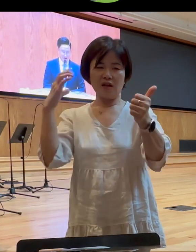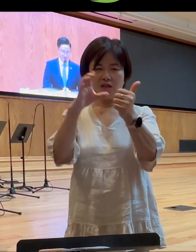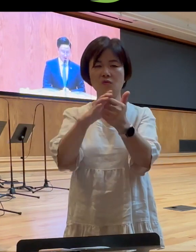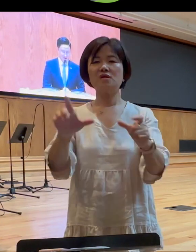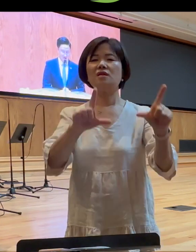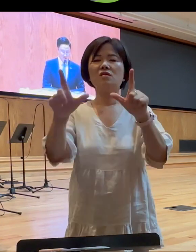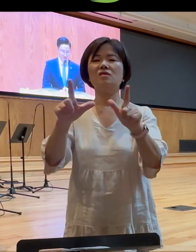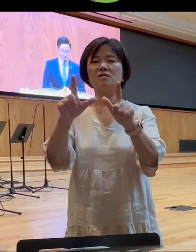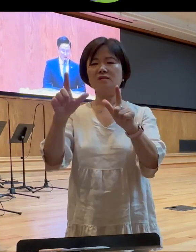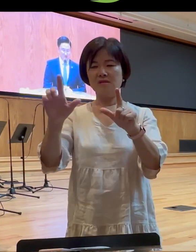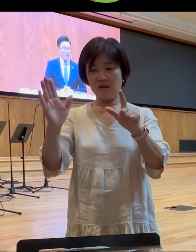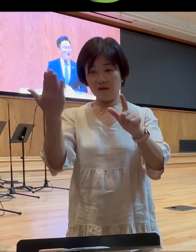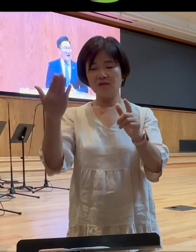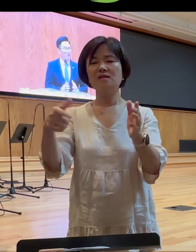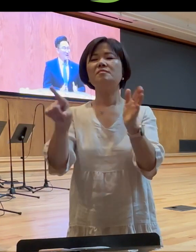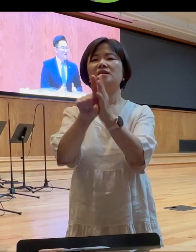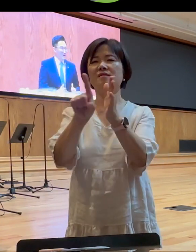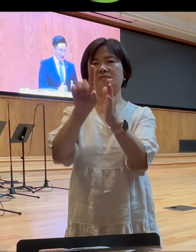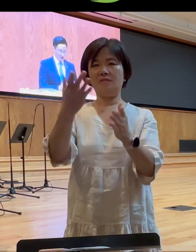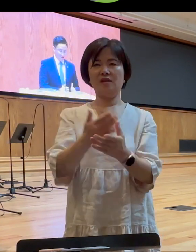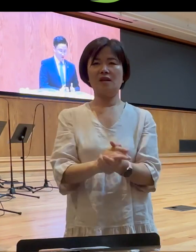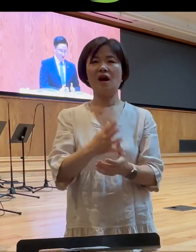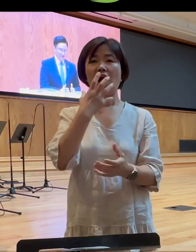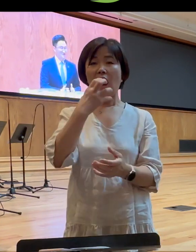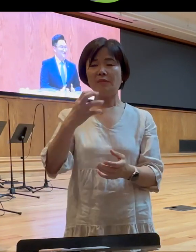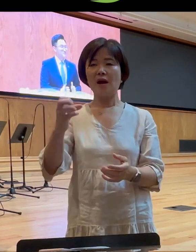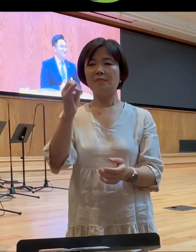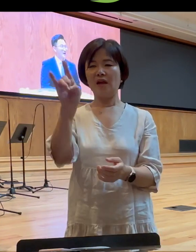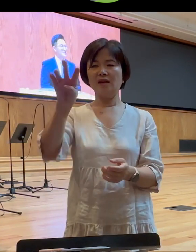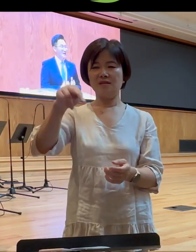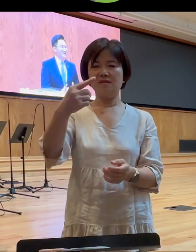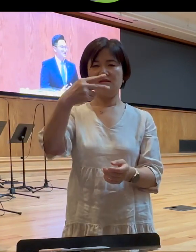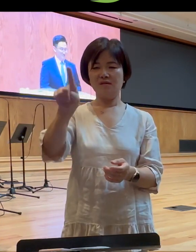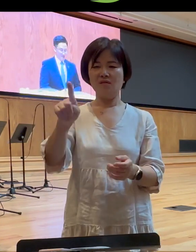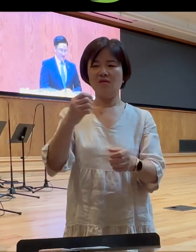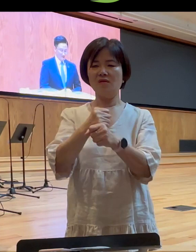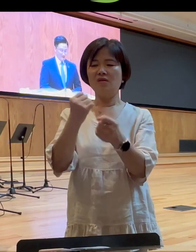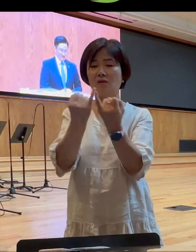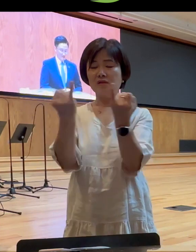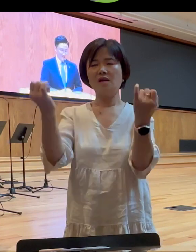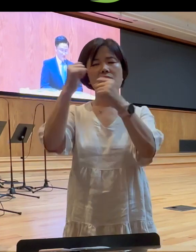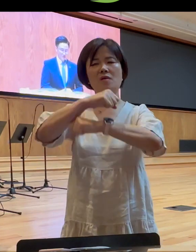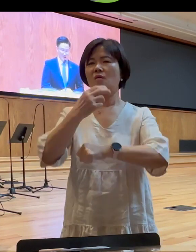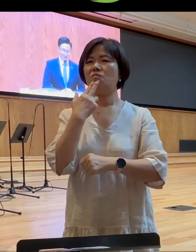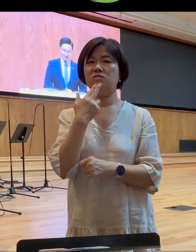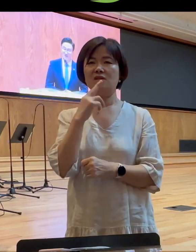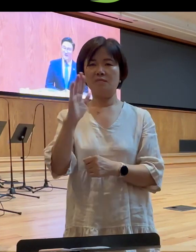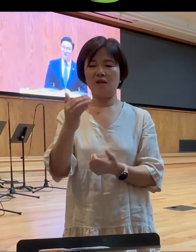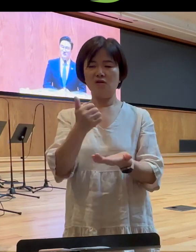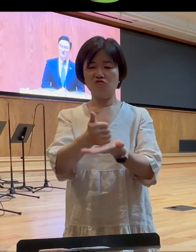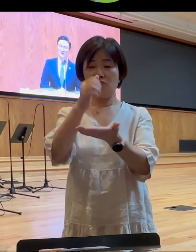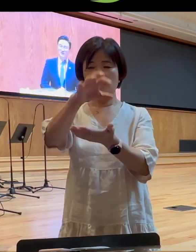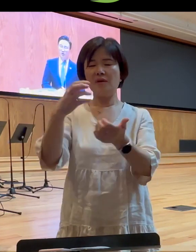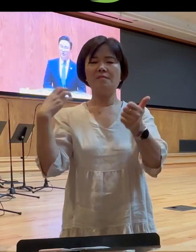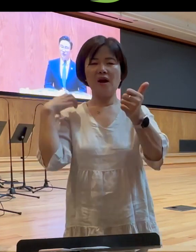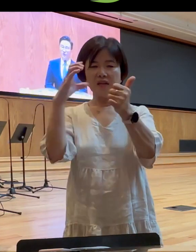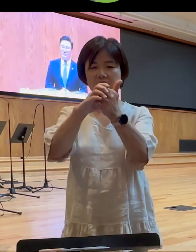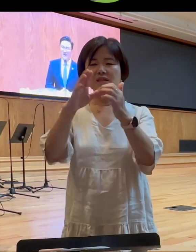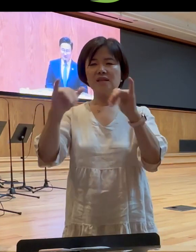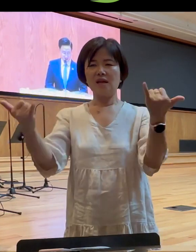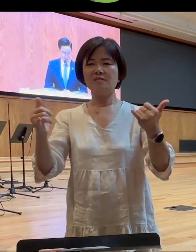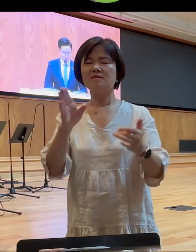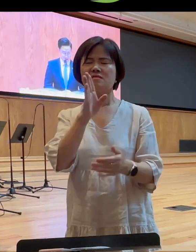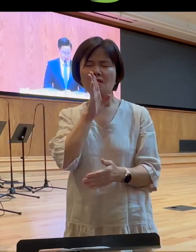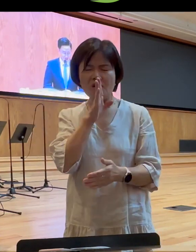믿음입니다. 여러분, 아브라함이나 에스더는 망하지 않았습니다. 주님께 맡기는 사람은 결코